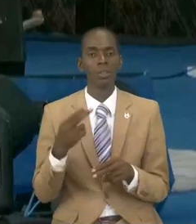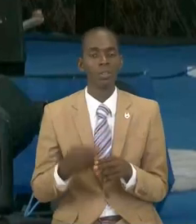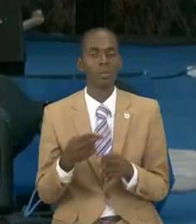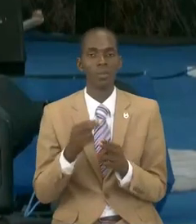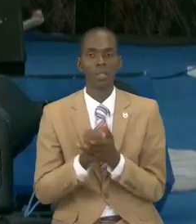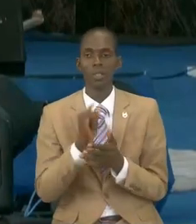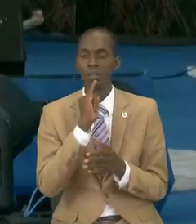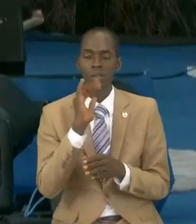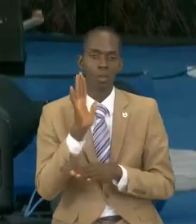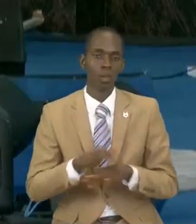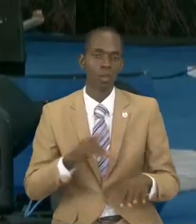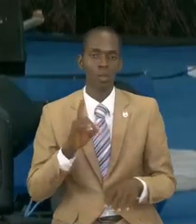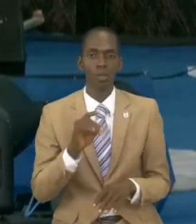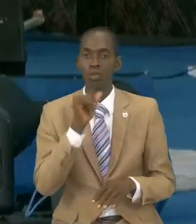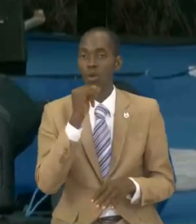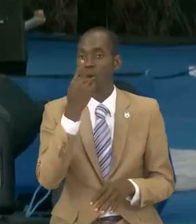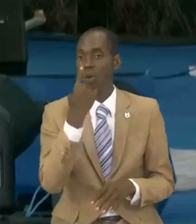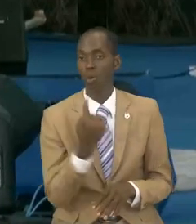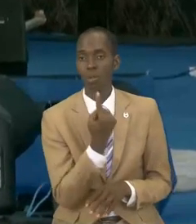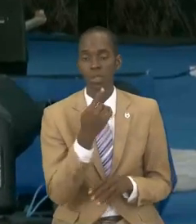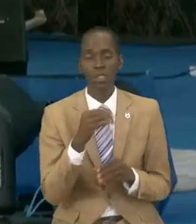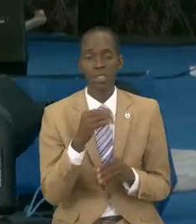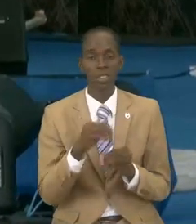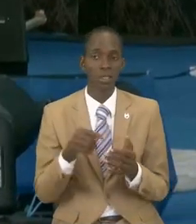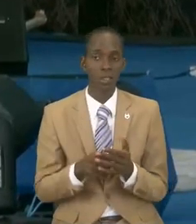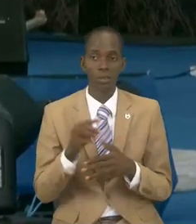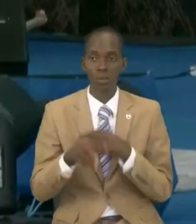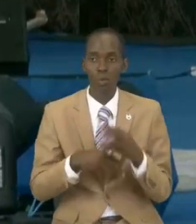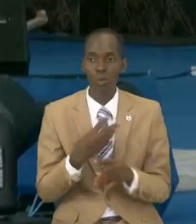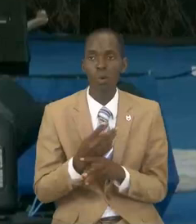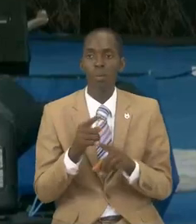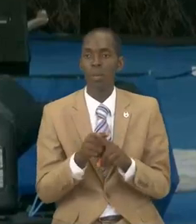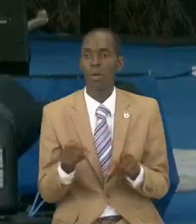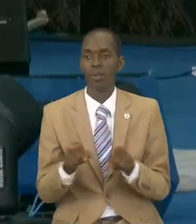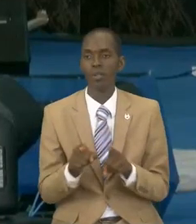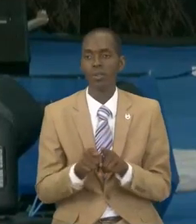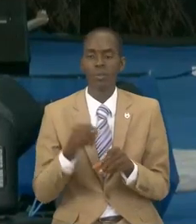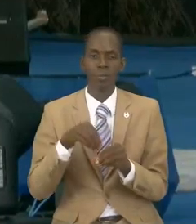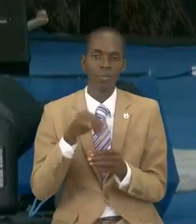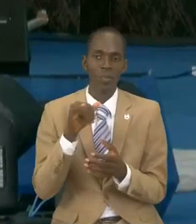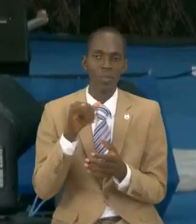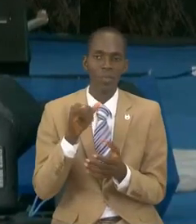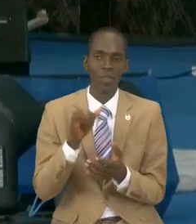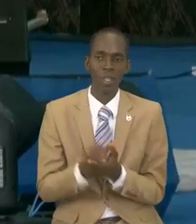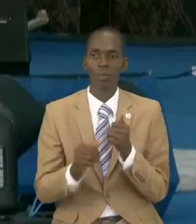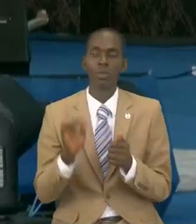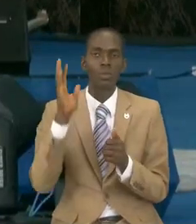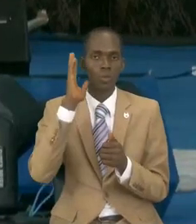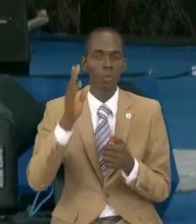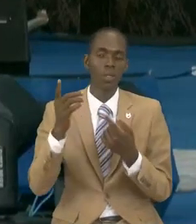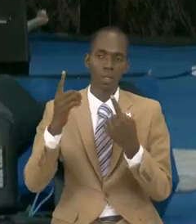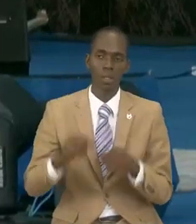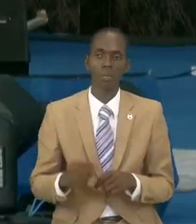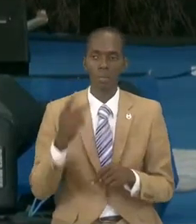qui se peut nommer, non seulement dans le siècle présent, mais encore dans le siècle